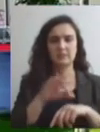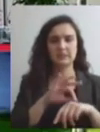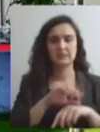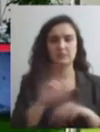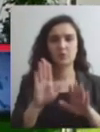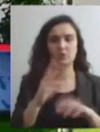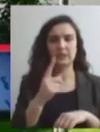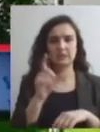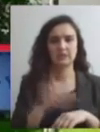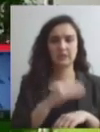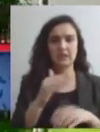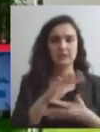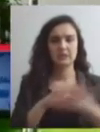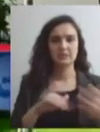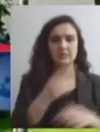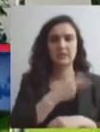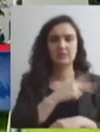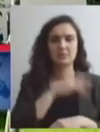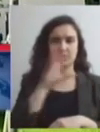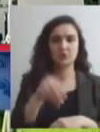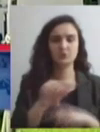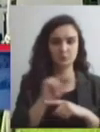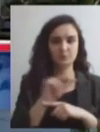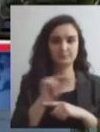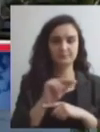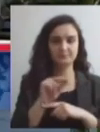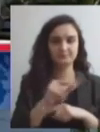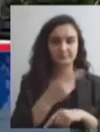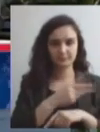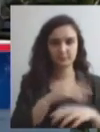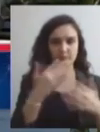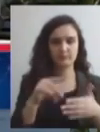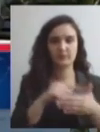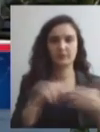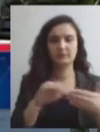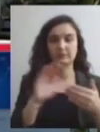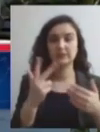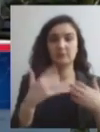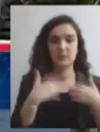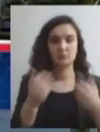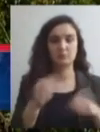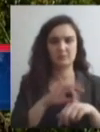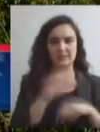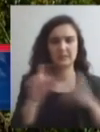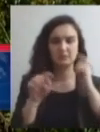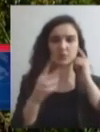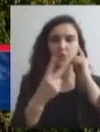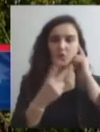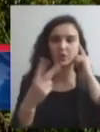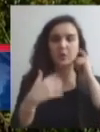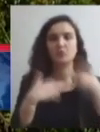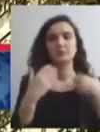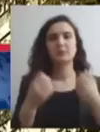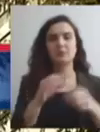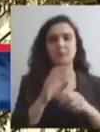ერთი მათგანი აგრძელებს რეანიმაციულ გაყოფილებაში მკურნალობას. კლინიკა უკვე დატოვა 3 გამოჯანმრთელებულმა პაციენტმაც. ორ-ორი გამოჯანმრთელებული